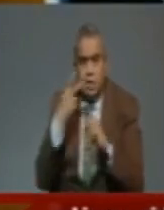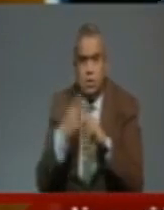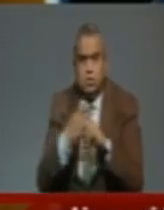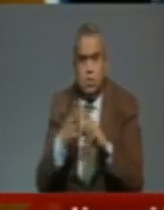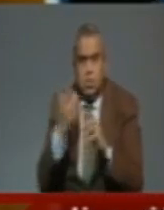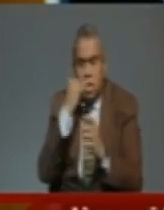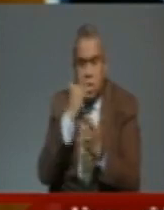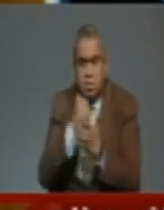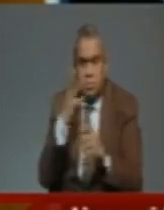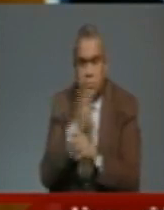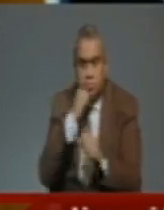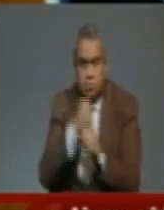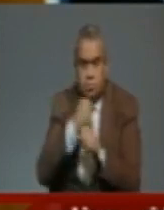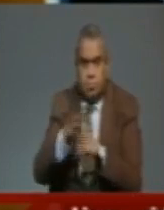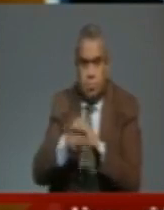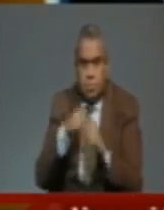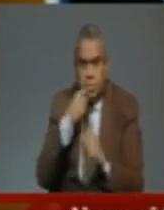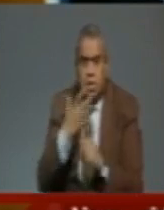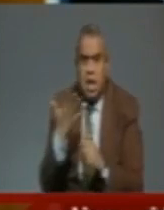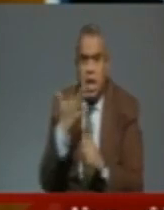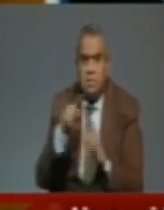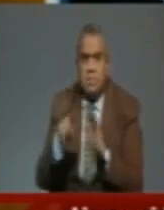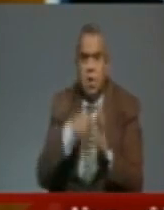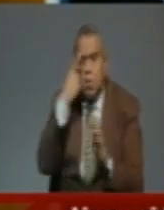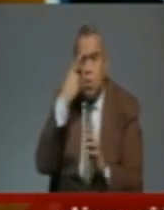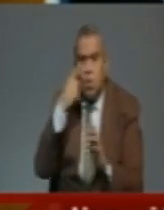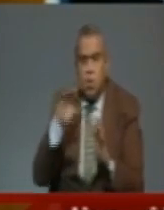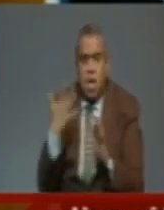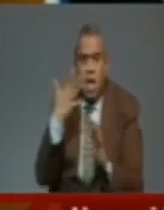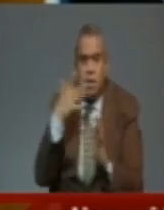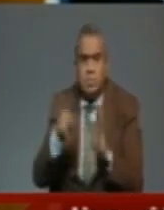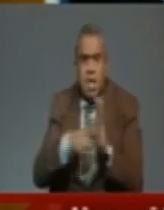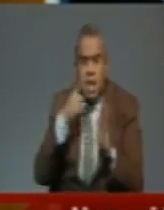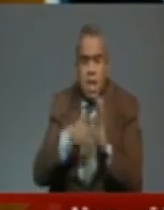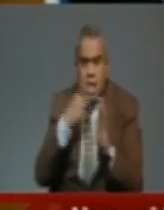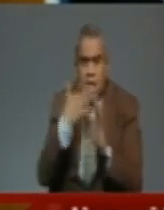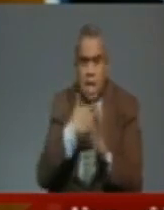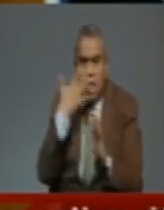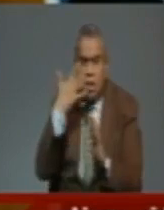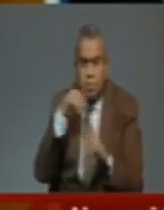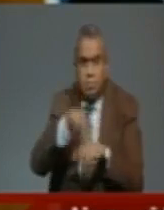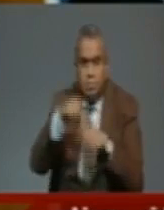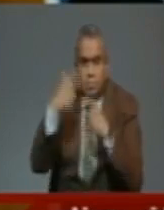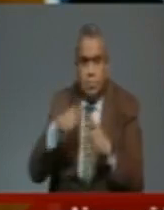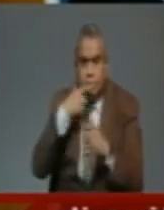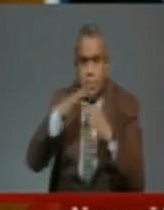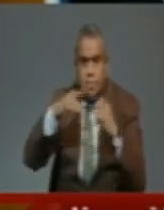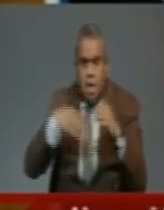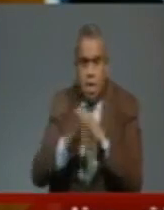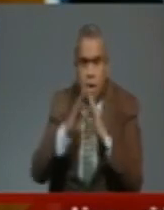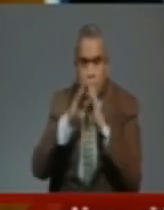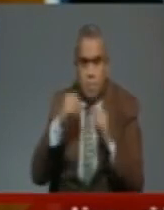فندم الخمس خطوط الاولى في العالم. الخمس خطوط الاولى في العالم موجوده في الموانئ المصريه،